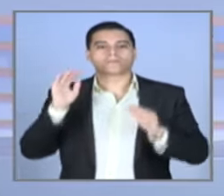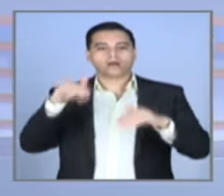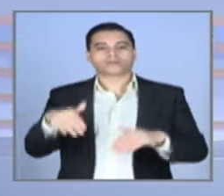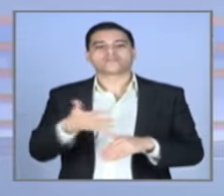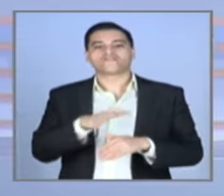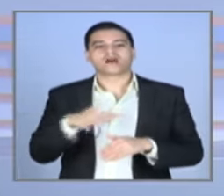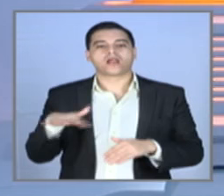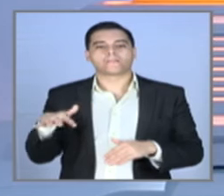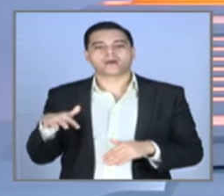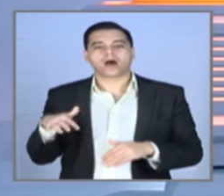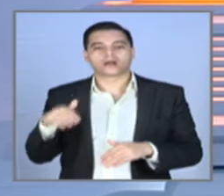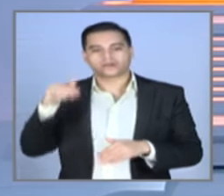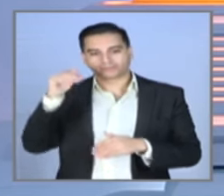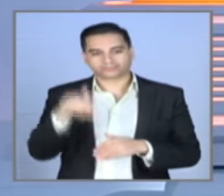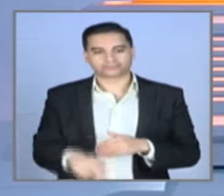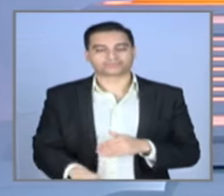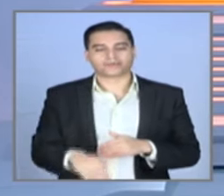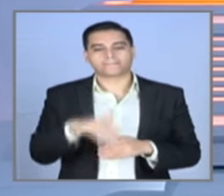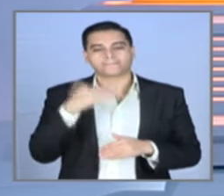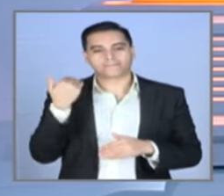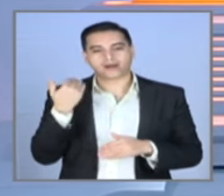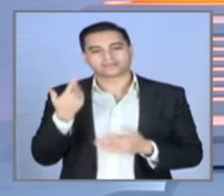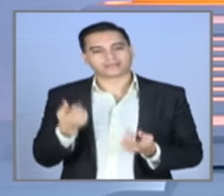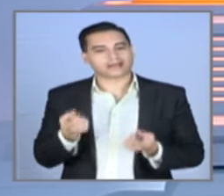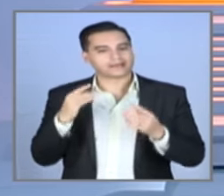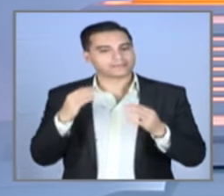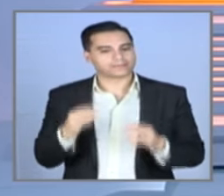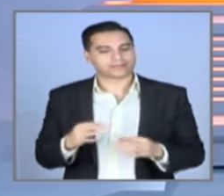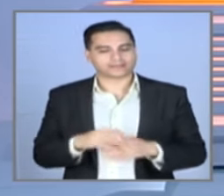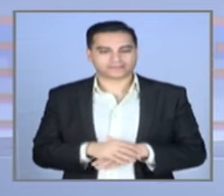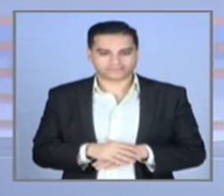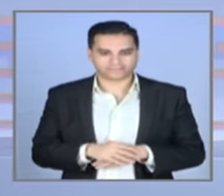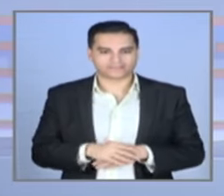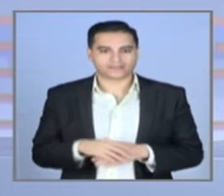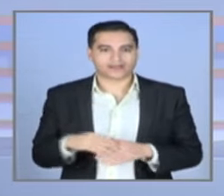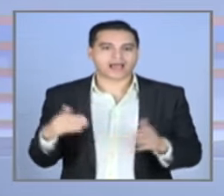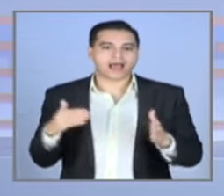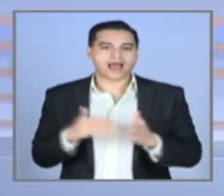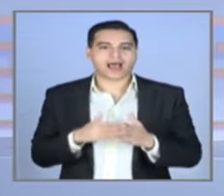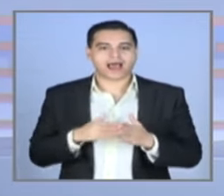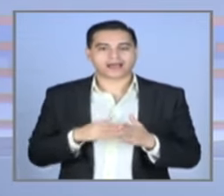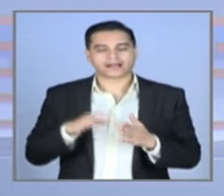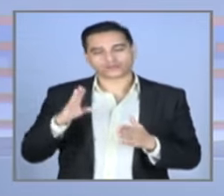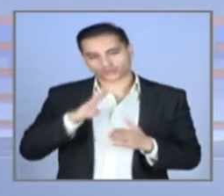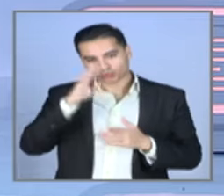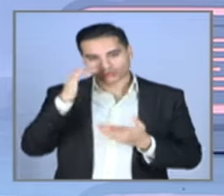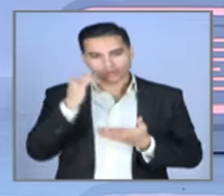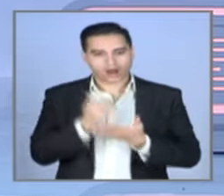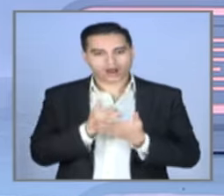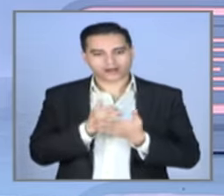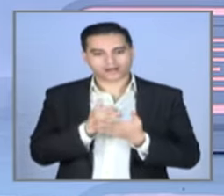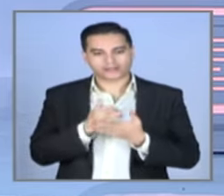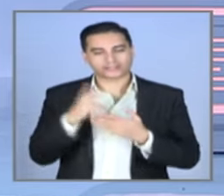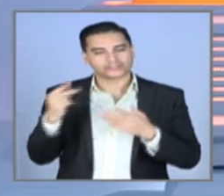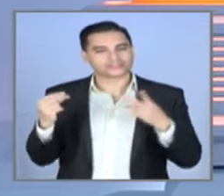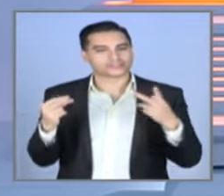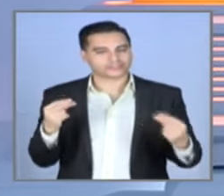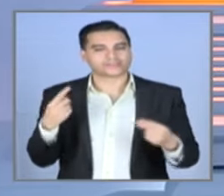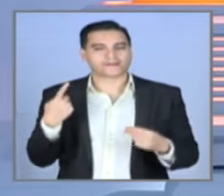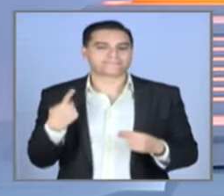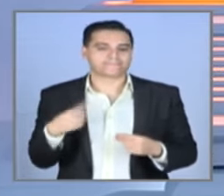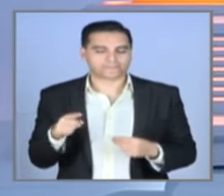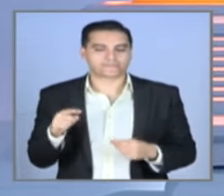البحر. هرب. هو كان آخر سلطان أيوبي. حاجة غريبة جداً. آخر سلطان أيوبي. آخر سلطان أيوبي فعلاً. 20-20.